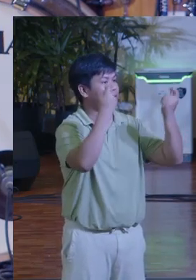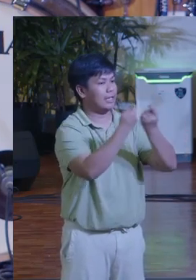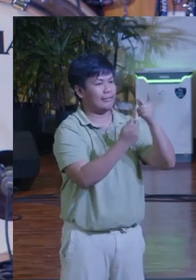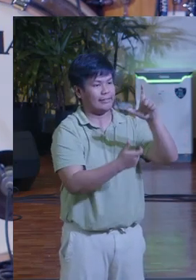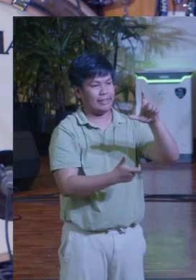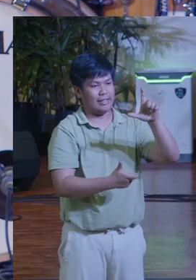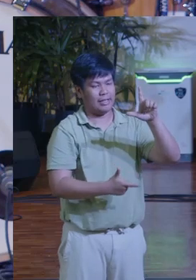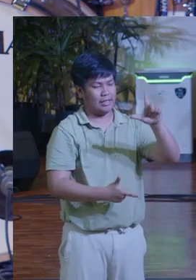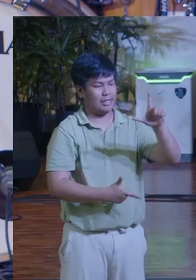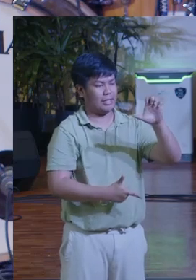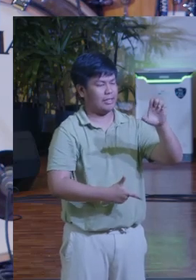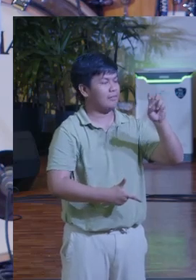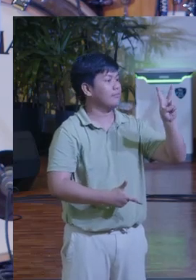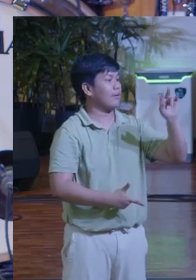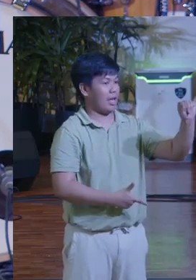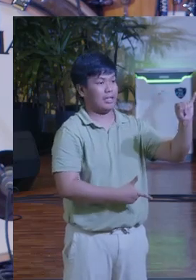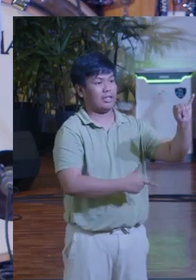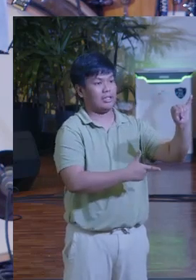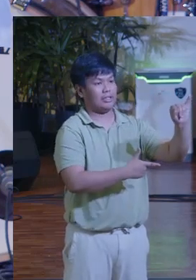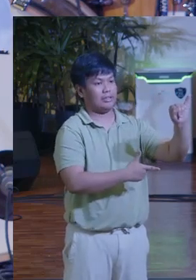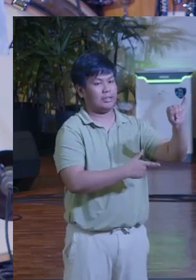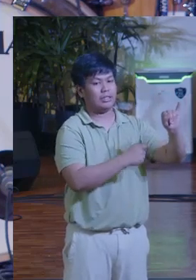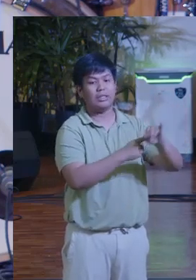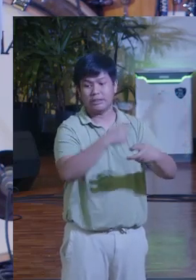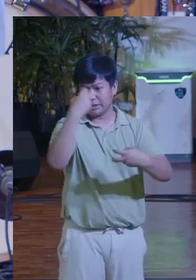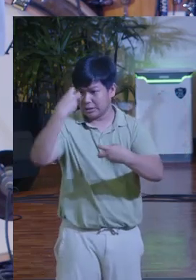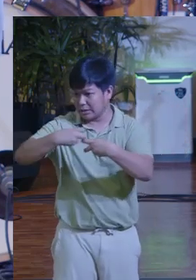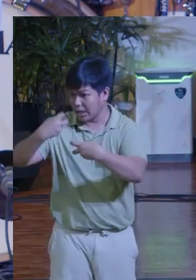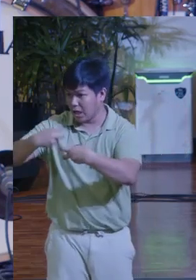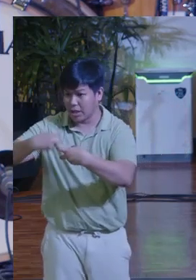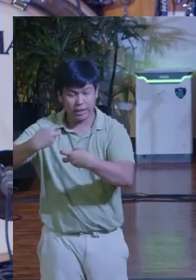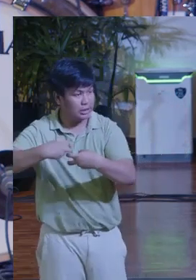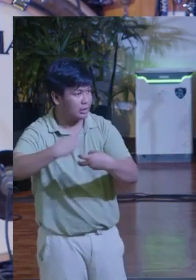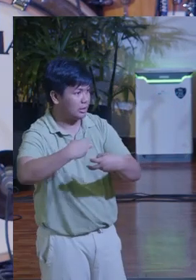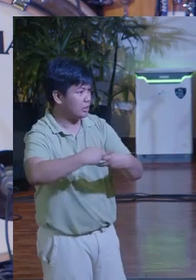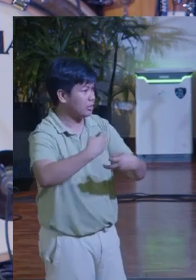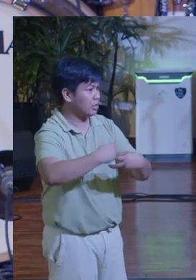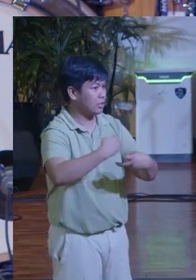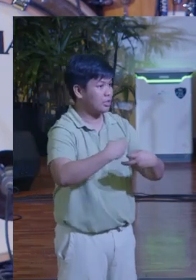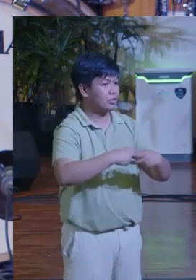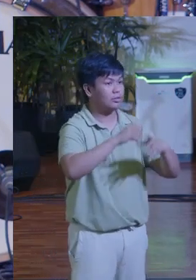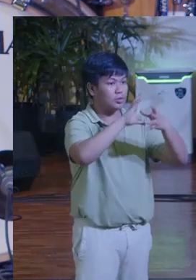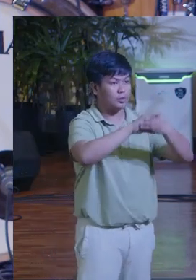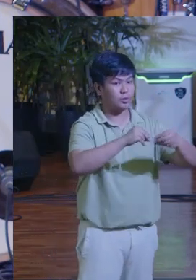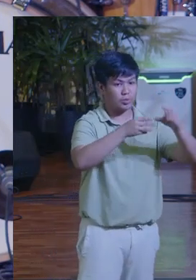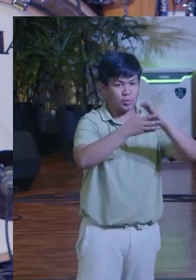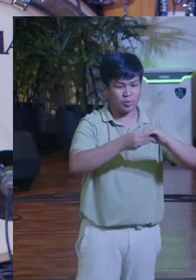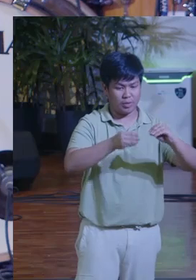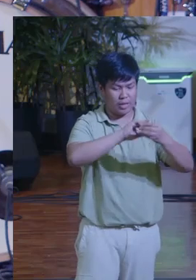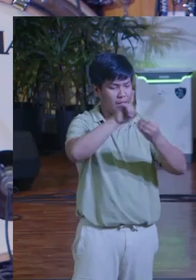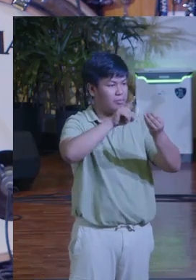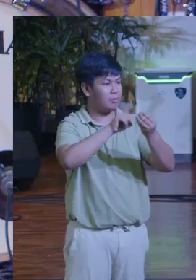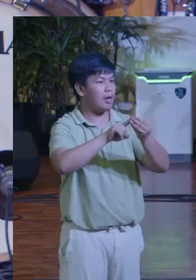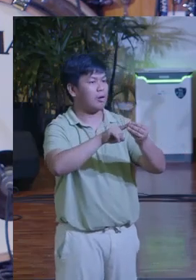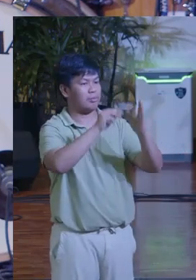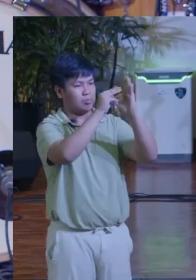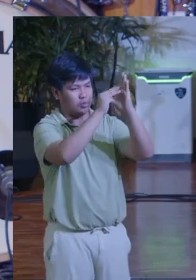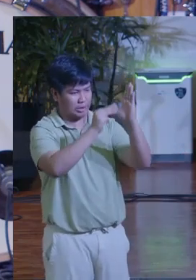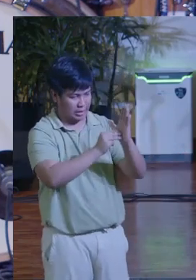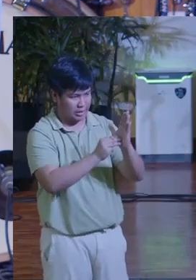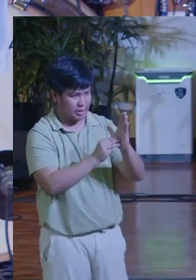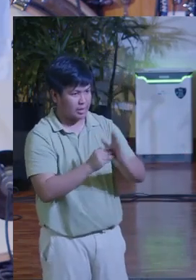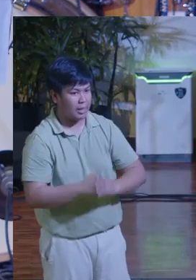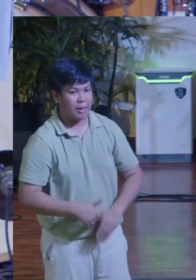So napakahirap nung konteksto ng kwento na ating pag-aaralan.